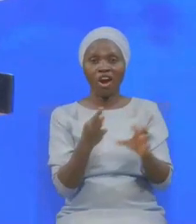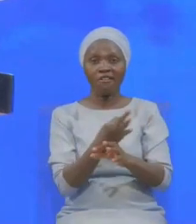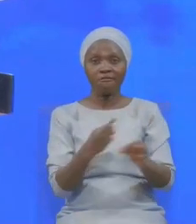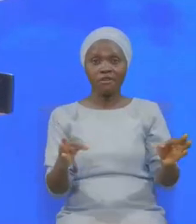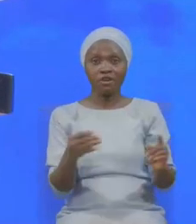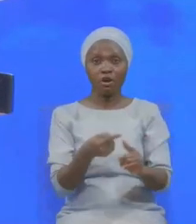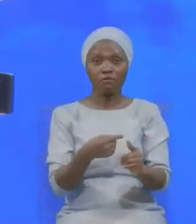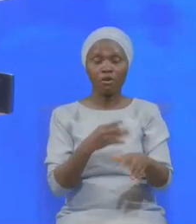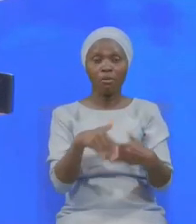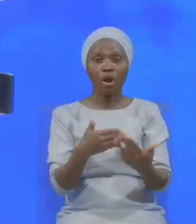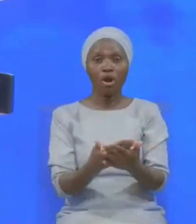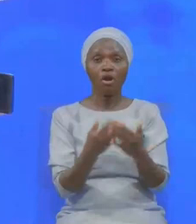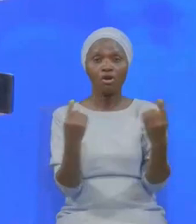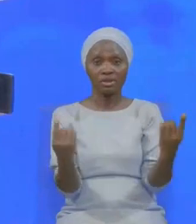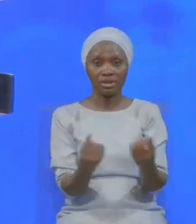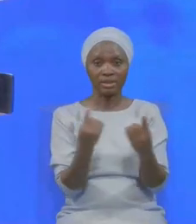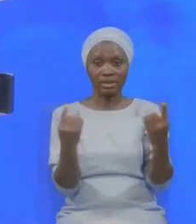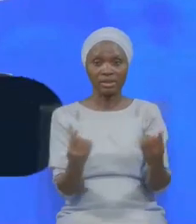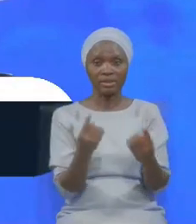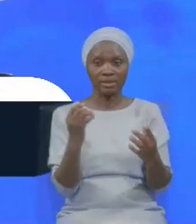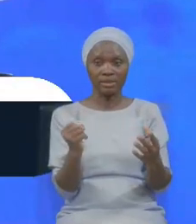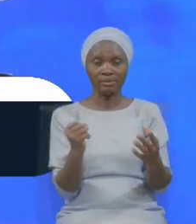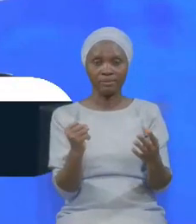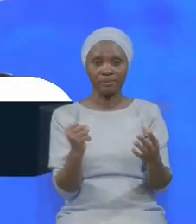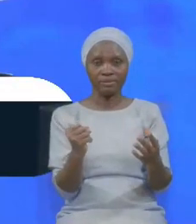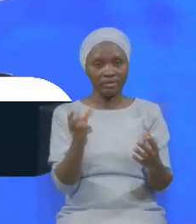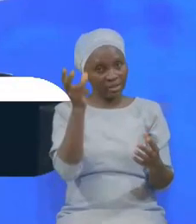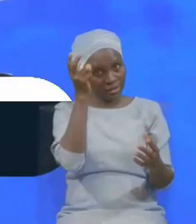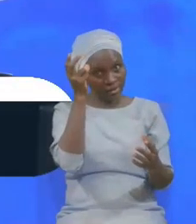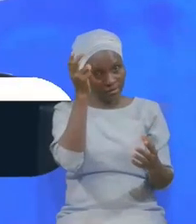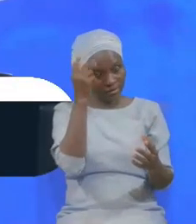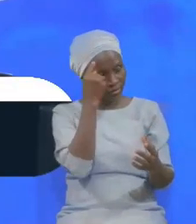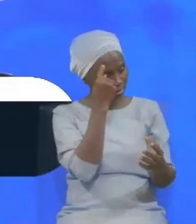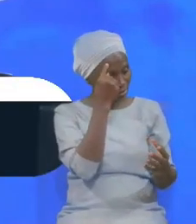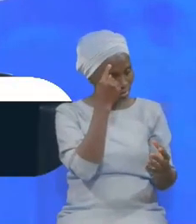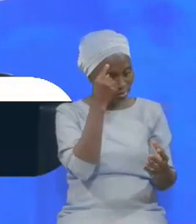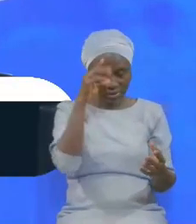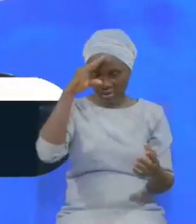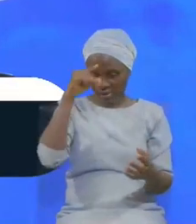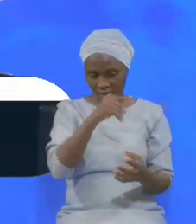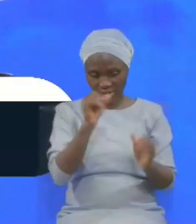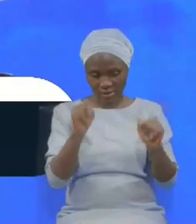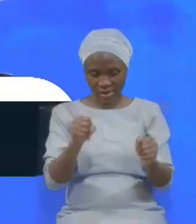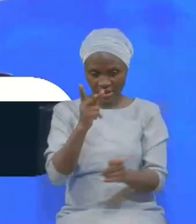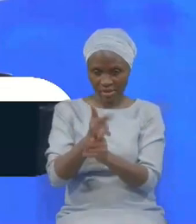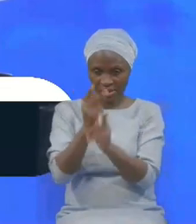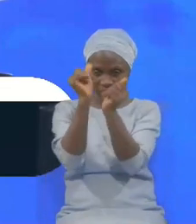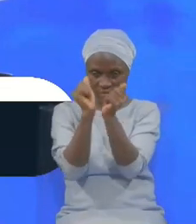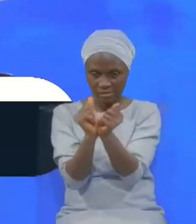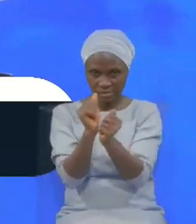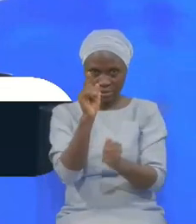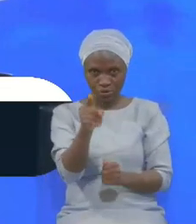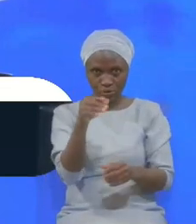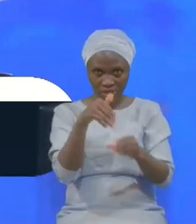libération de tout péché. Le diable croyait qu'il pouvait vous maintenir dans ce